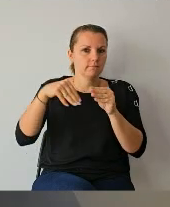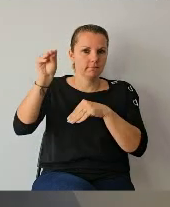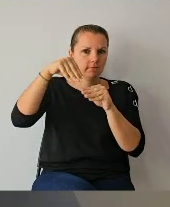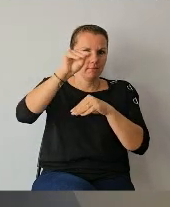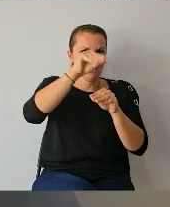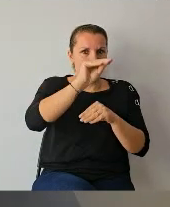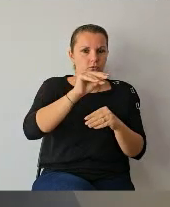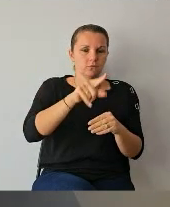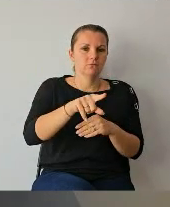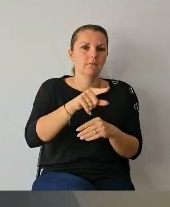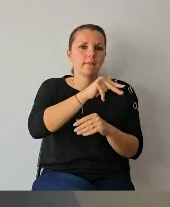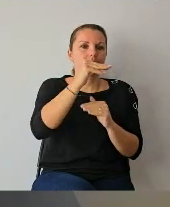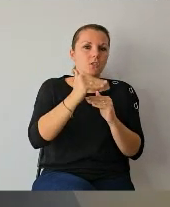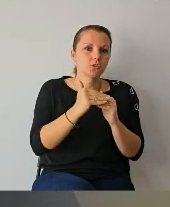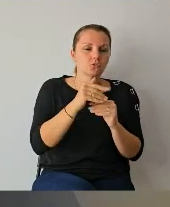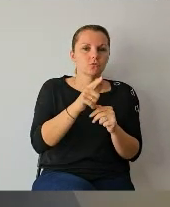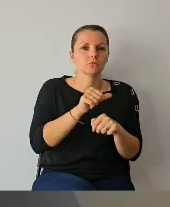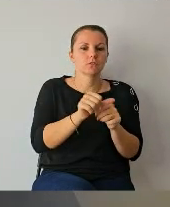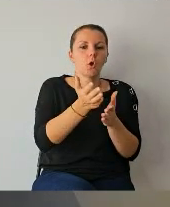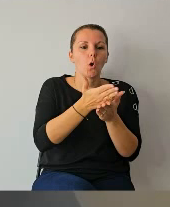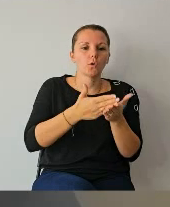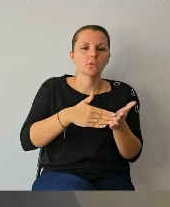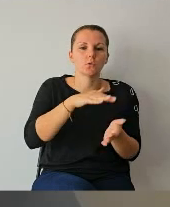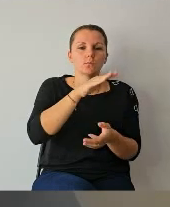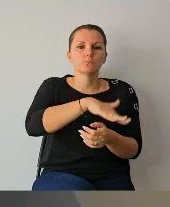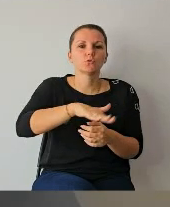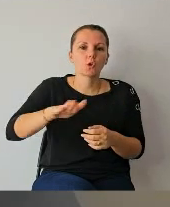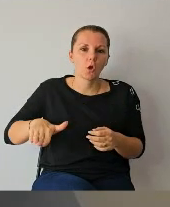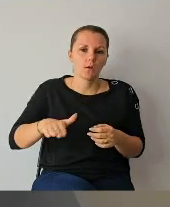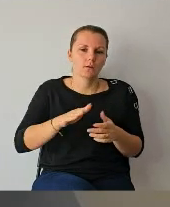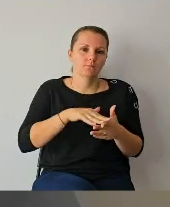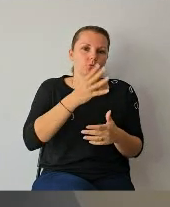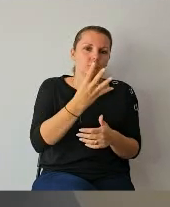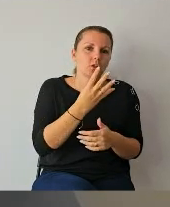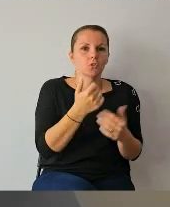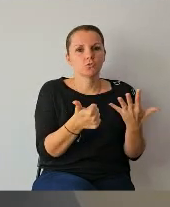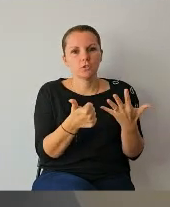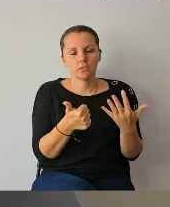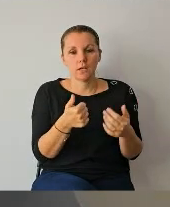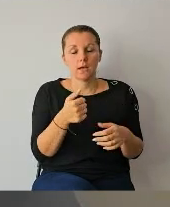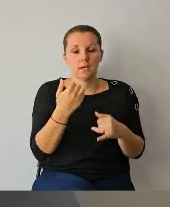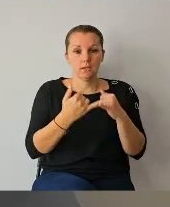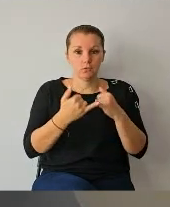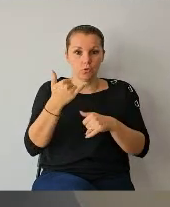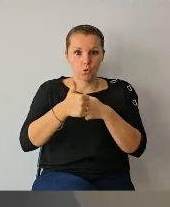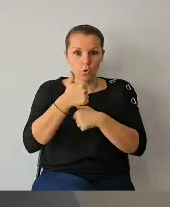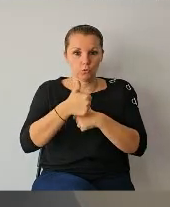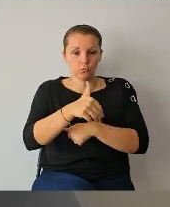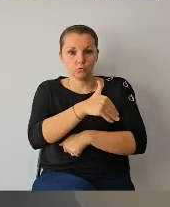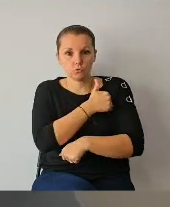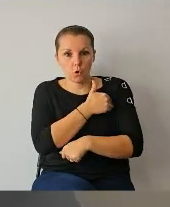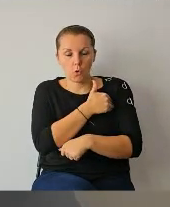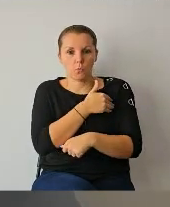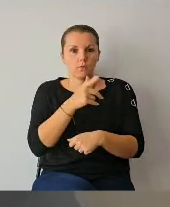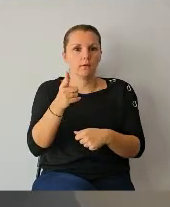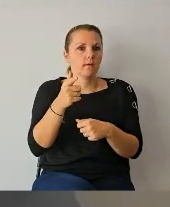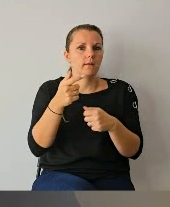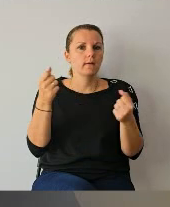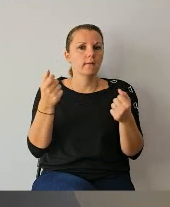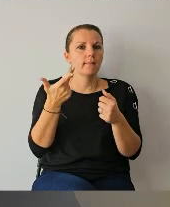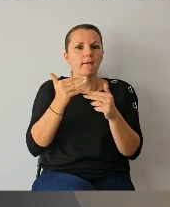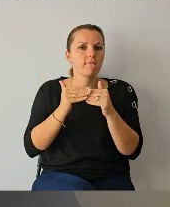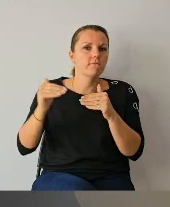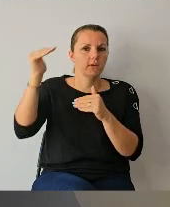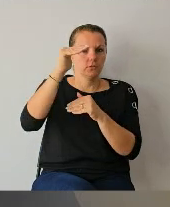powiedzmy przedszkolnych, gdzie jest tylko 4 czy 6, natomiast jeżeli chodzi o szkoły i na przykład te najwyższe dodatki